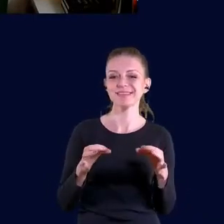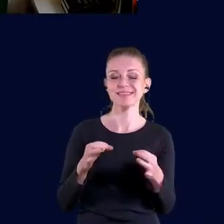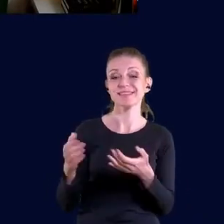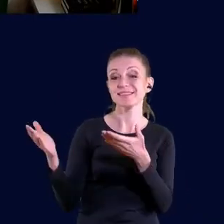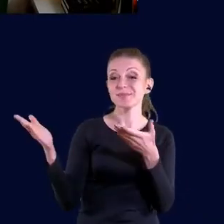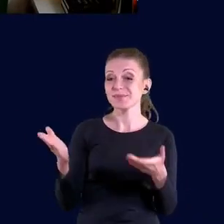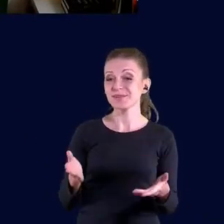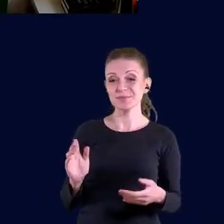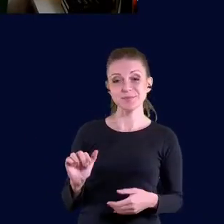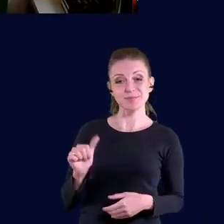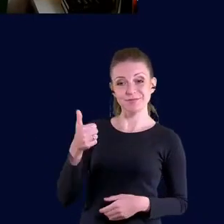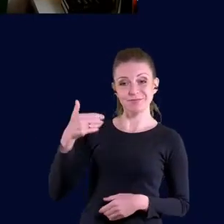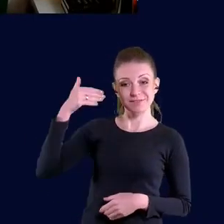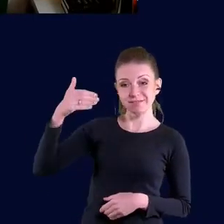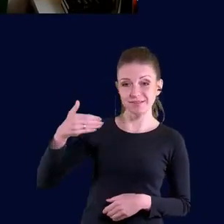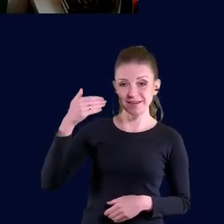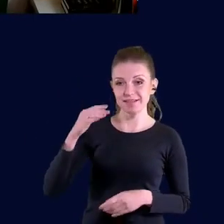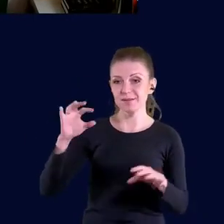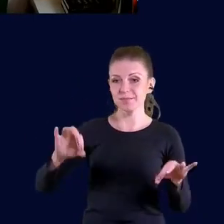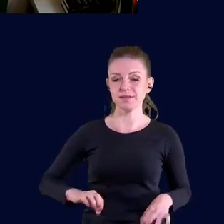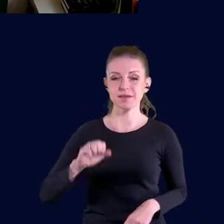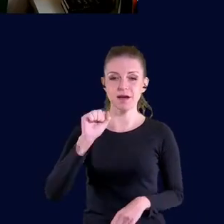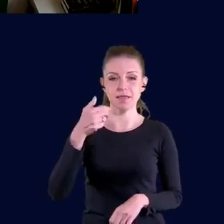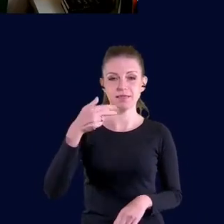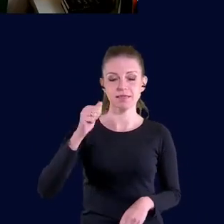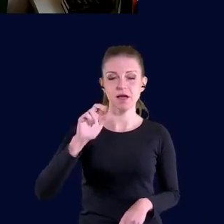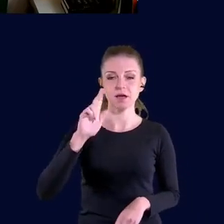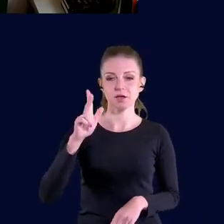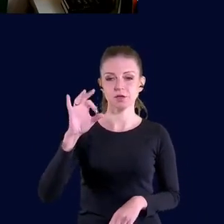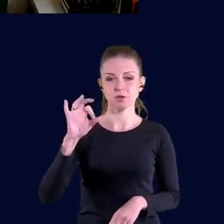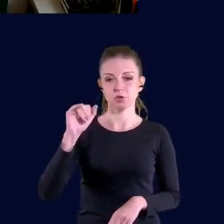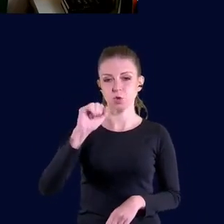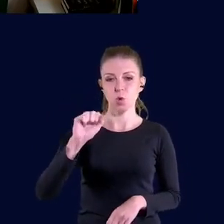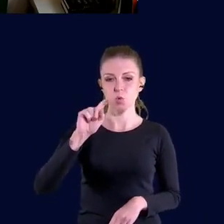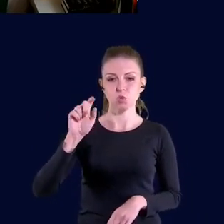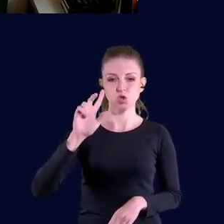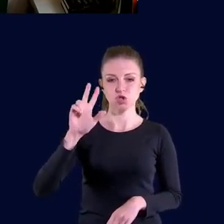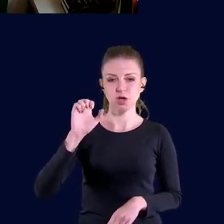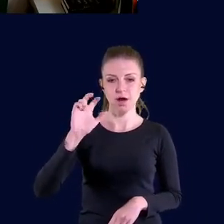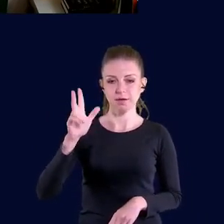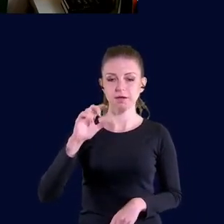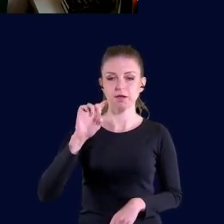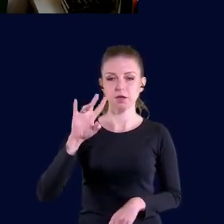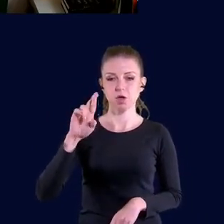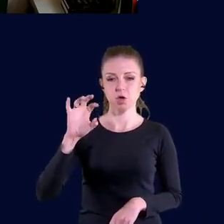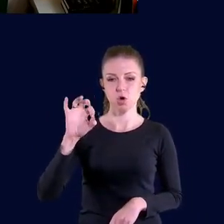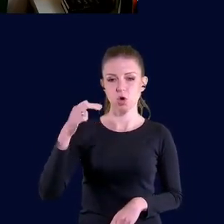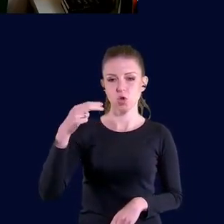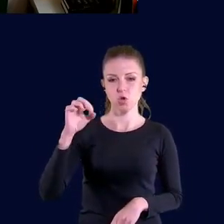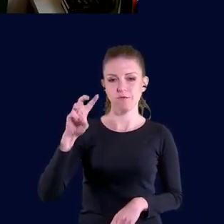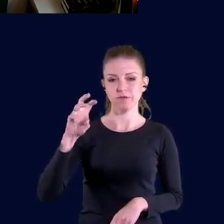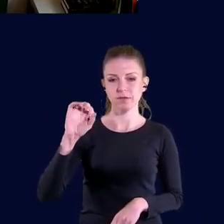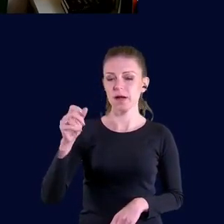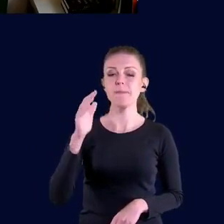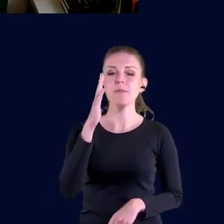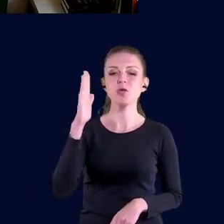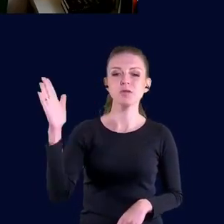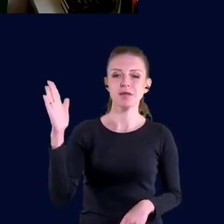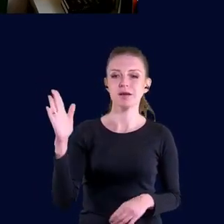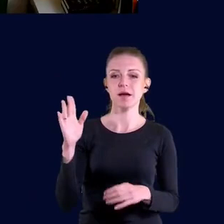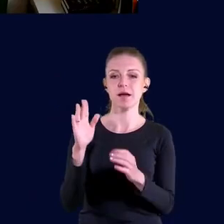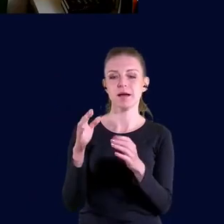Zapraszam na pierwszy referat który wygłosi pani Anna książkach Gronowska z biblioteki Uniwersyteckiej Uniwersytetu Warszawskiego